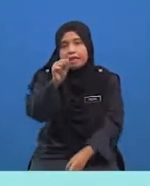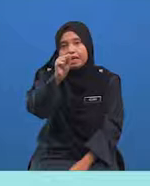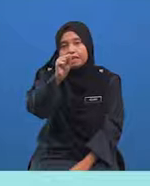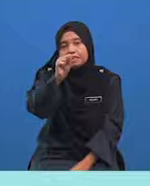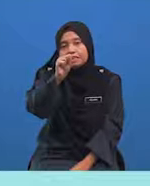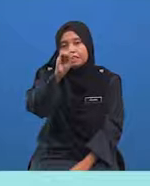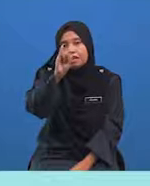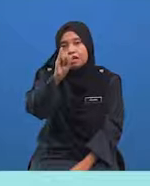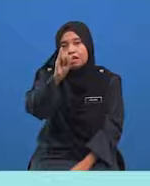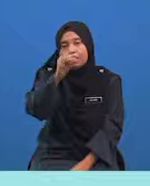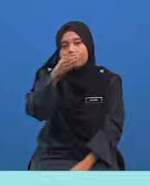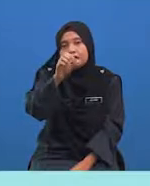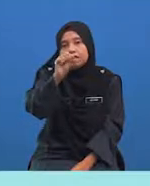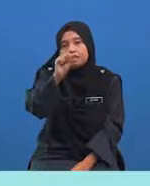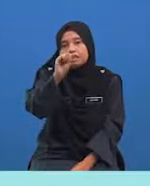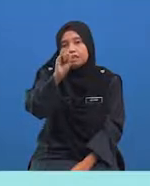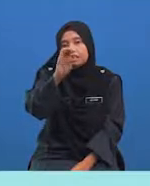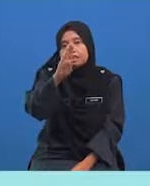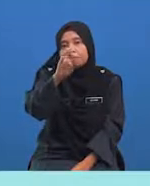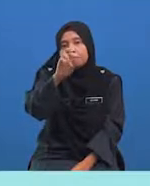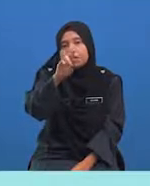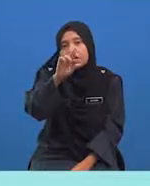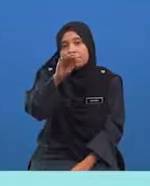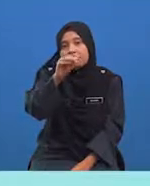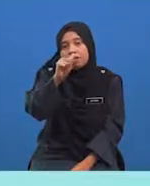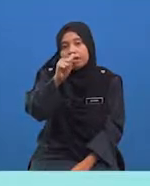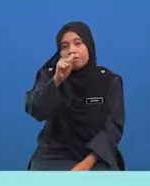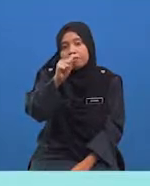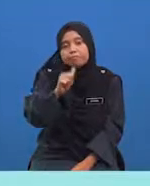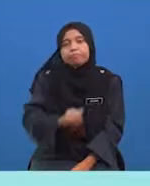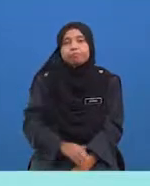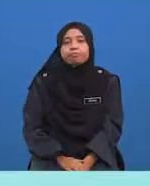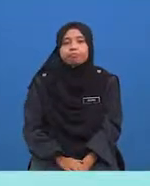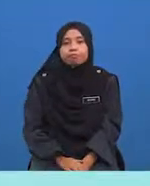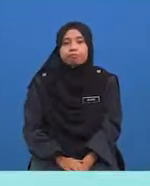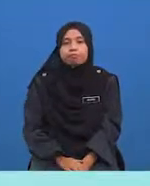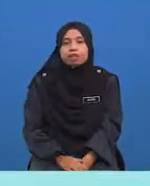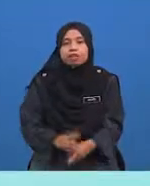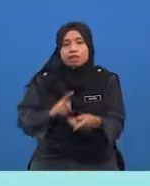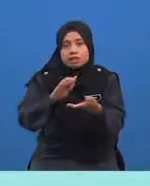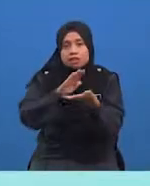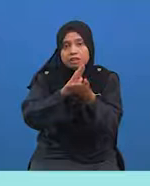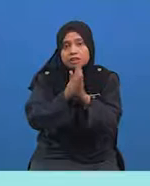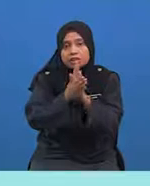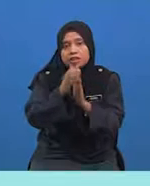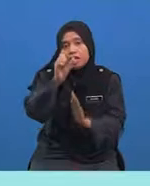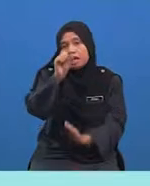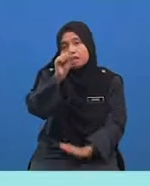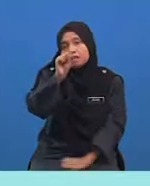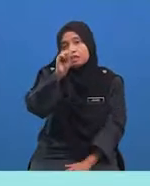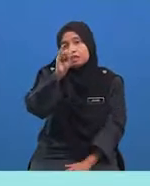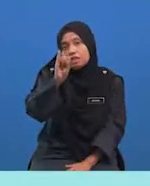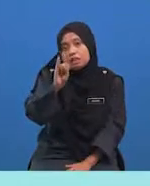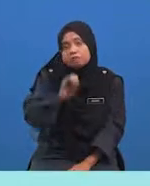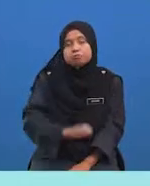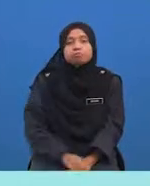SI bagi iklim Siberia, iaitu kita ambil dua huruf permulaan bagi perkataan Siberia